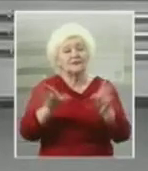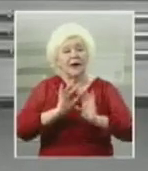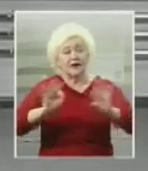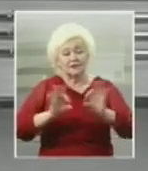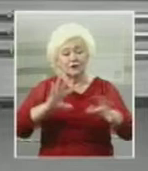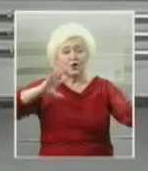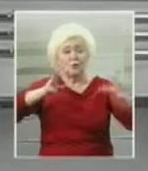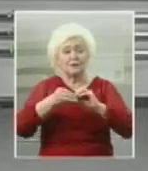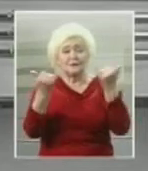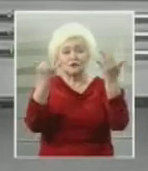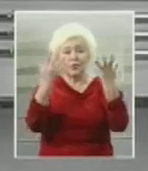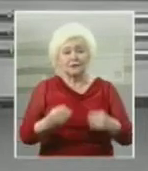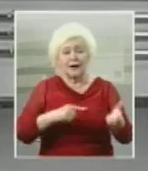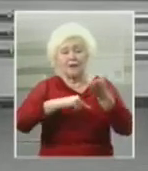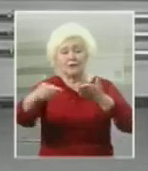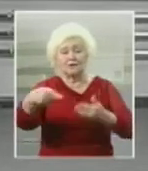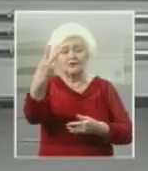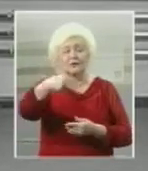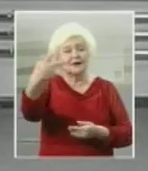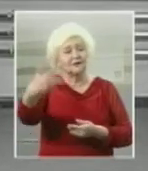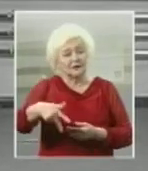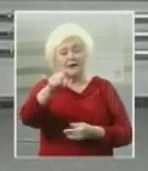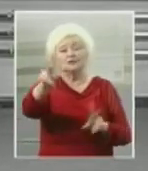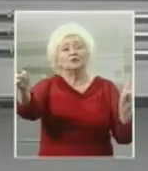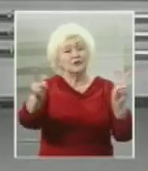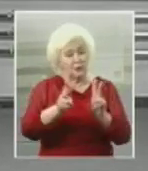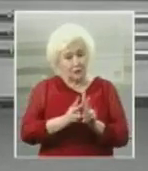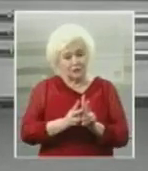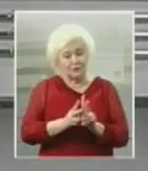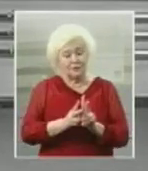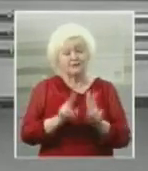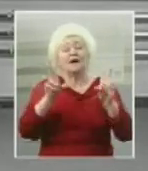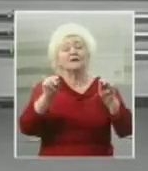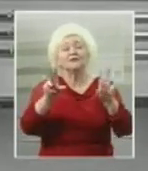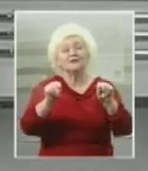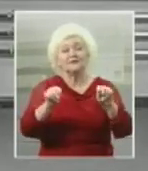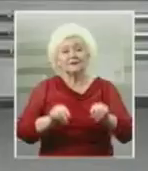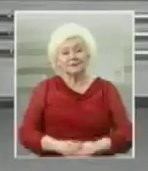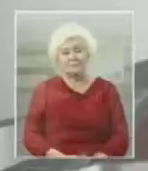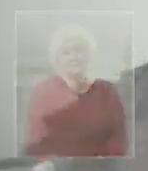інформація. Підсумок сьогоднішнього дня підбиваємо о 20:30. Тоді ми з вами і побачимось. Хай щастить!